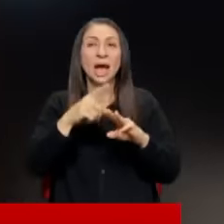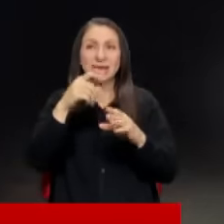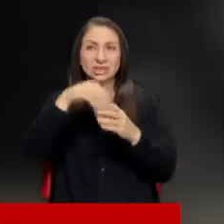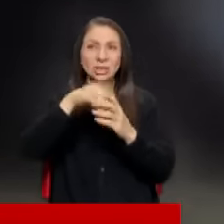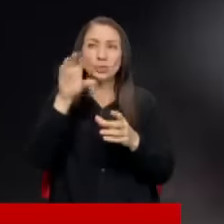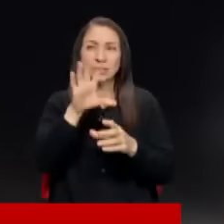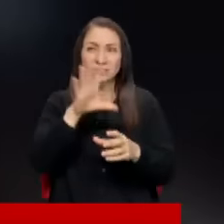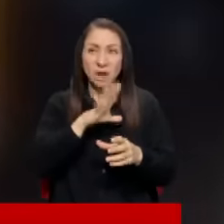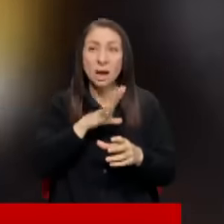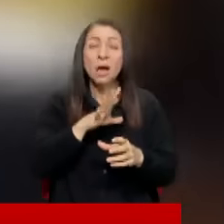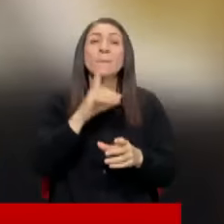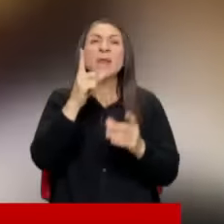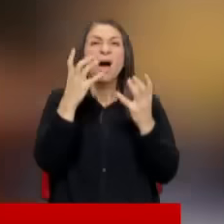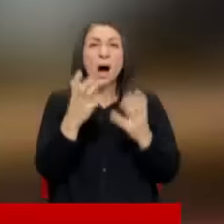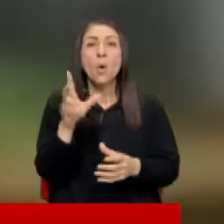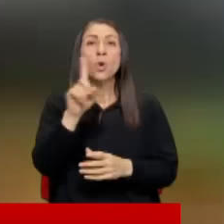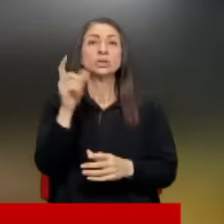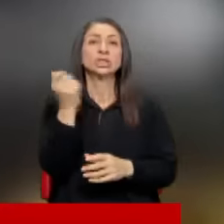10 kişi yaralandı.